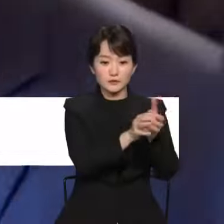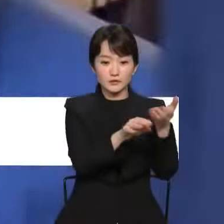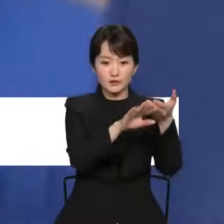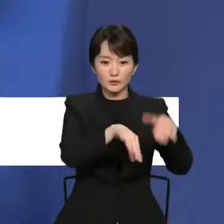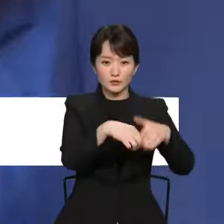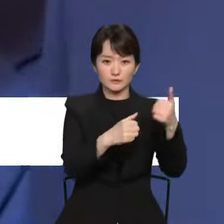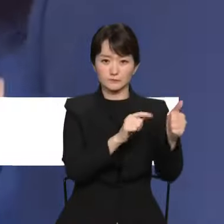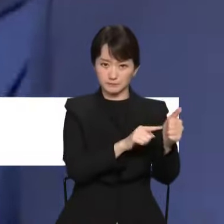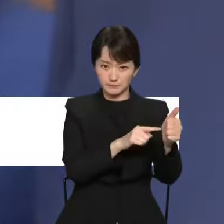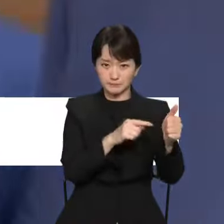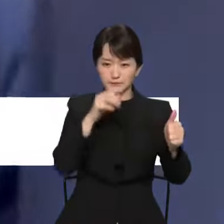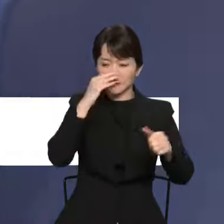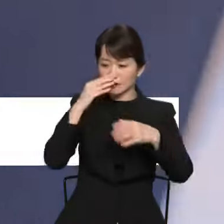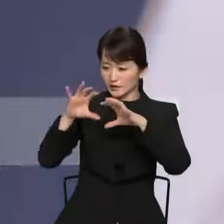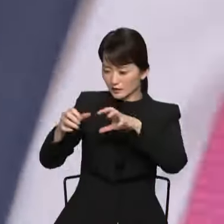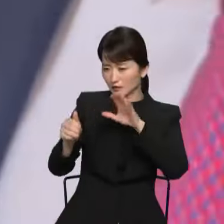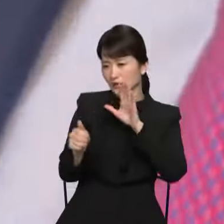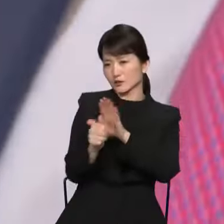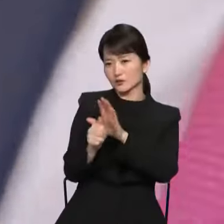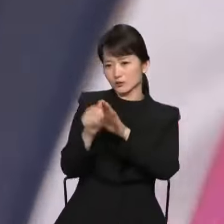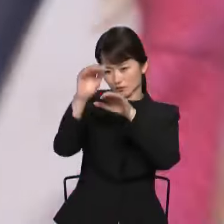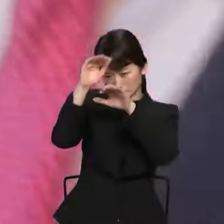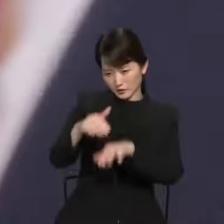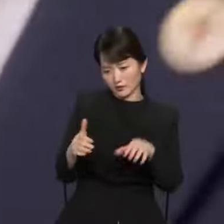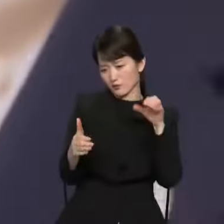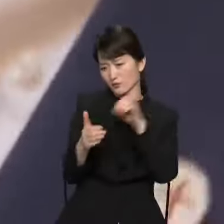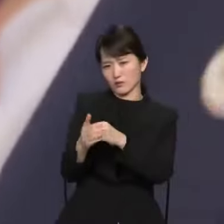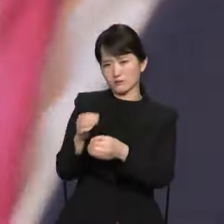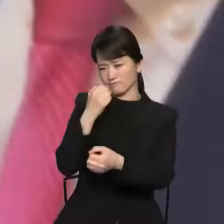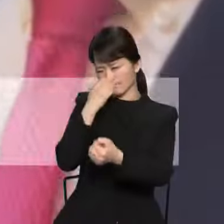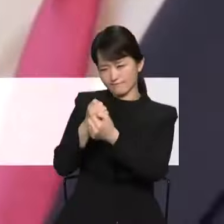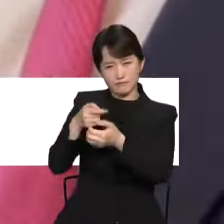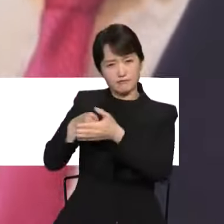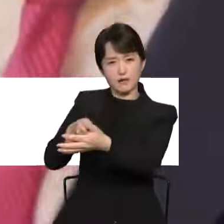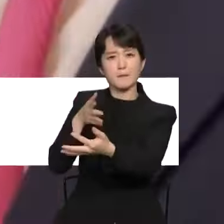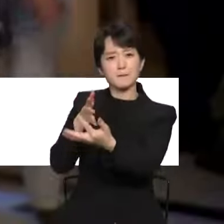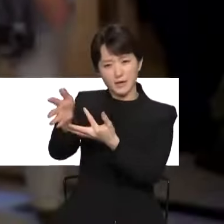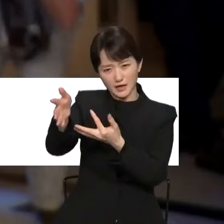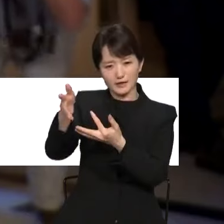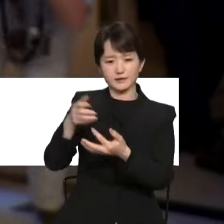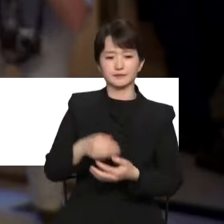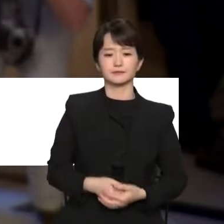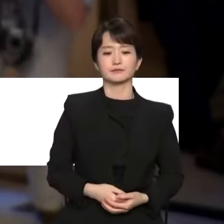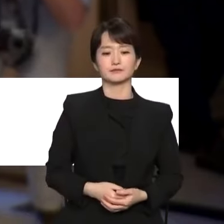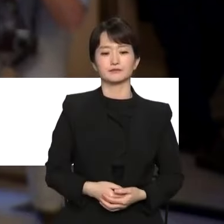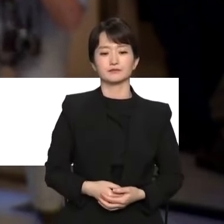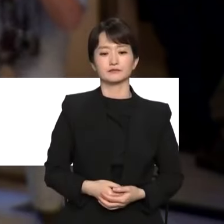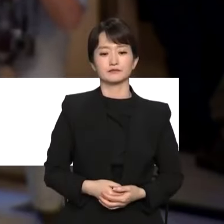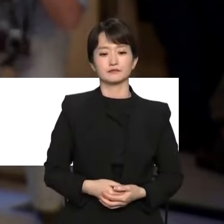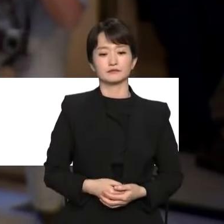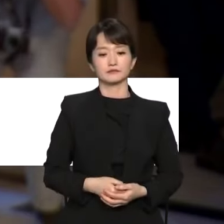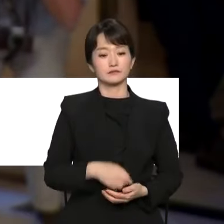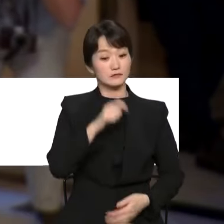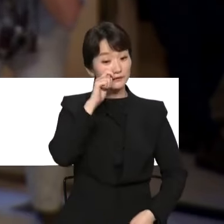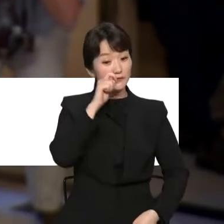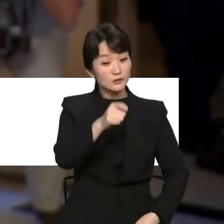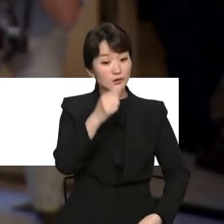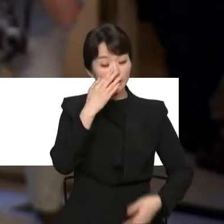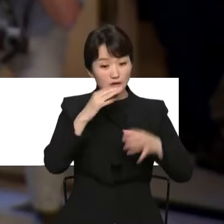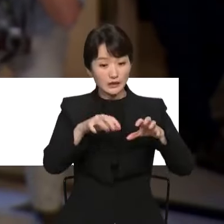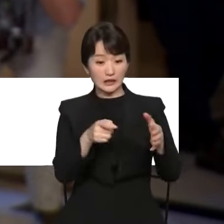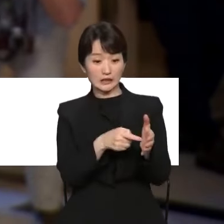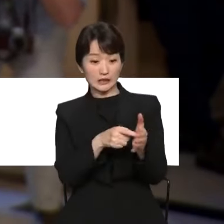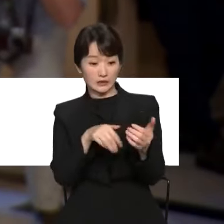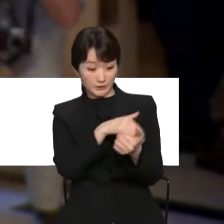하원의장이 이스라엘 지원안과 함께 처리를 강행했습니다. We know the urgency in Ukraine and in Israel, and we are going to stand